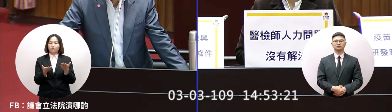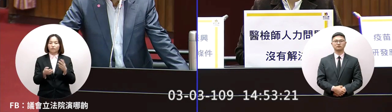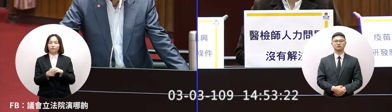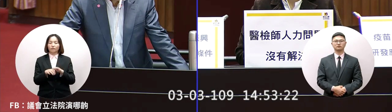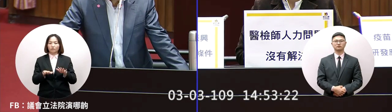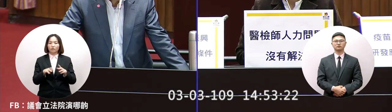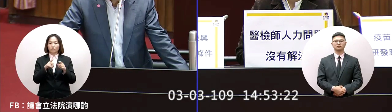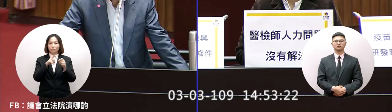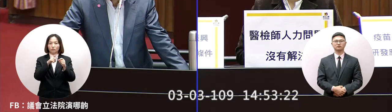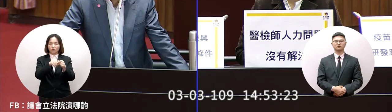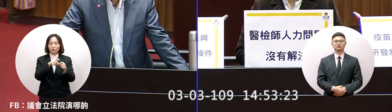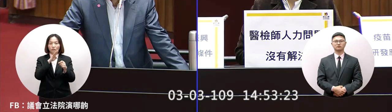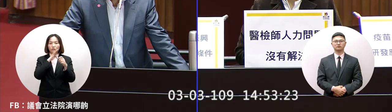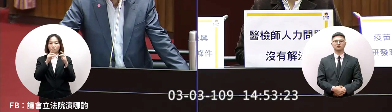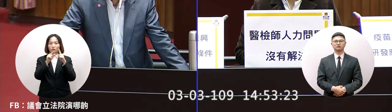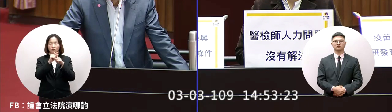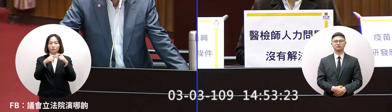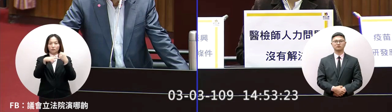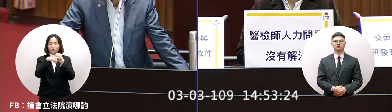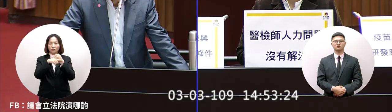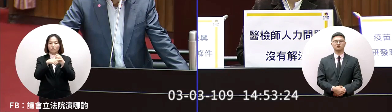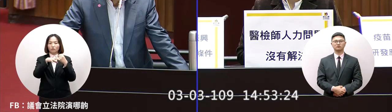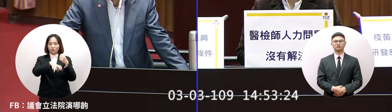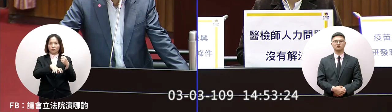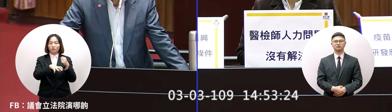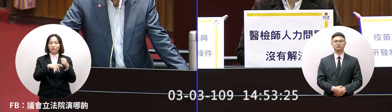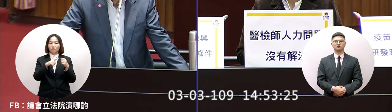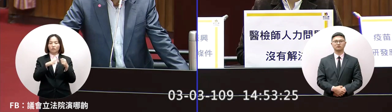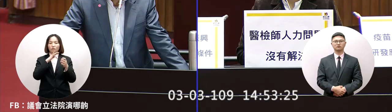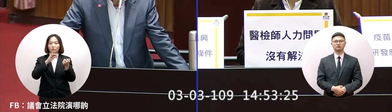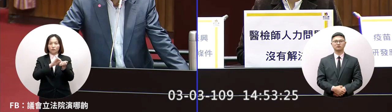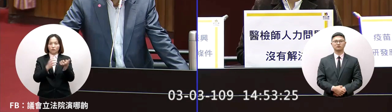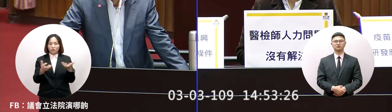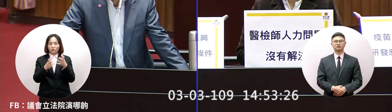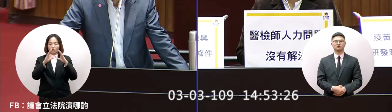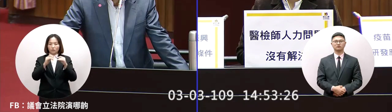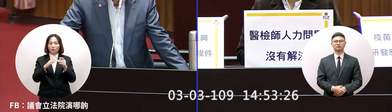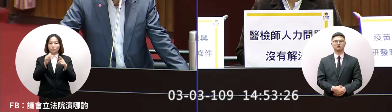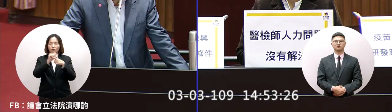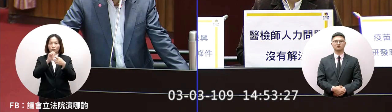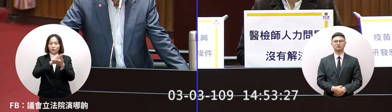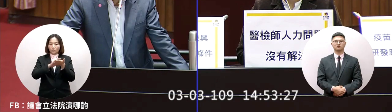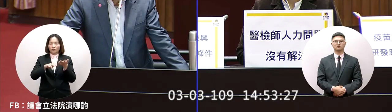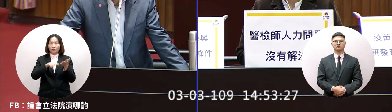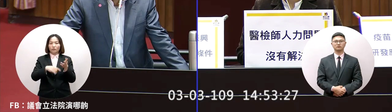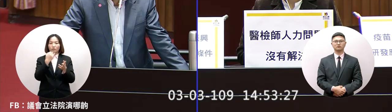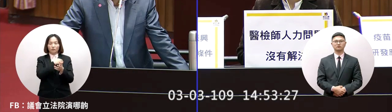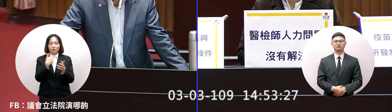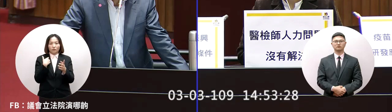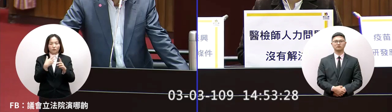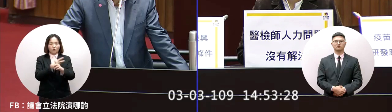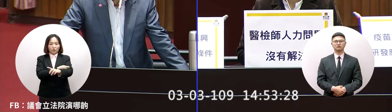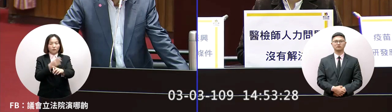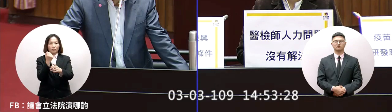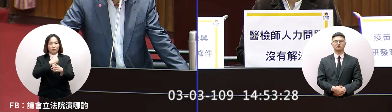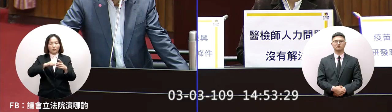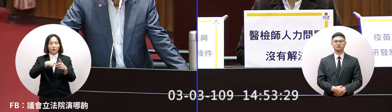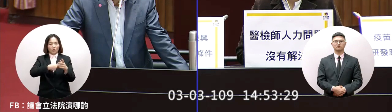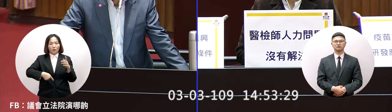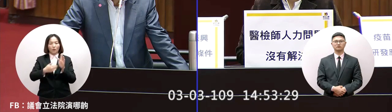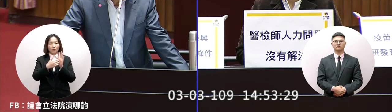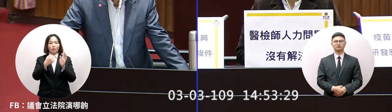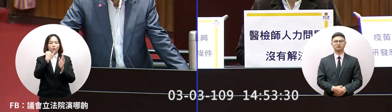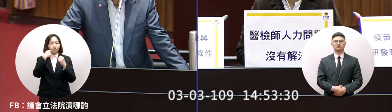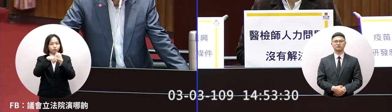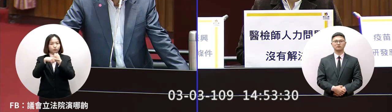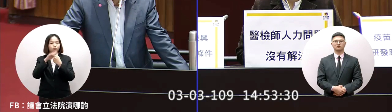在是最主要给中研院做的就是我们这个治愈后的血清让他们去抽取抗体做相